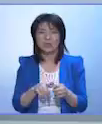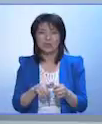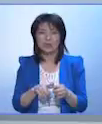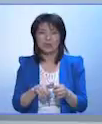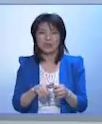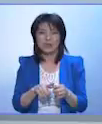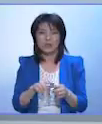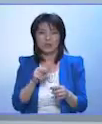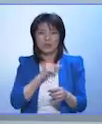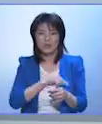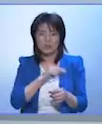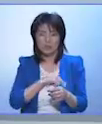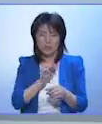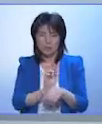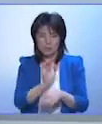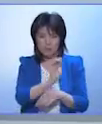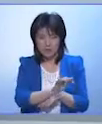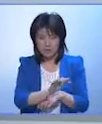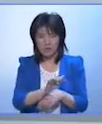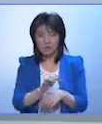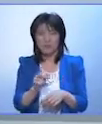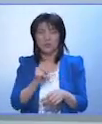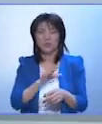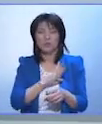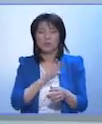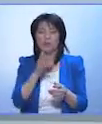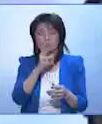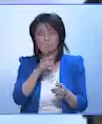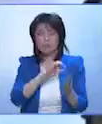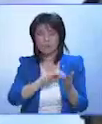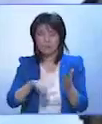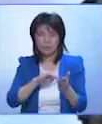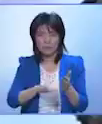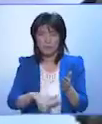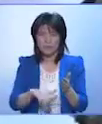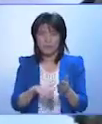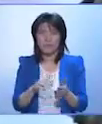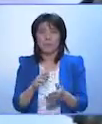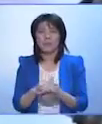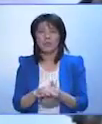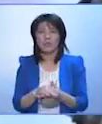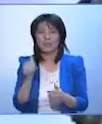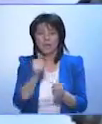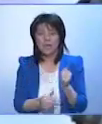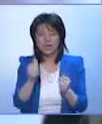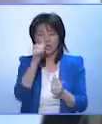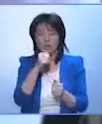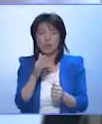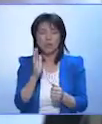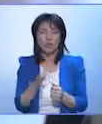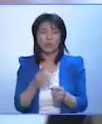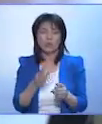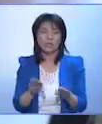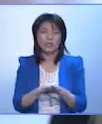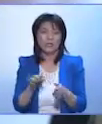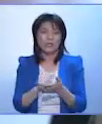борышкерлердің жұмыс орындарына жіберілді. Жұмыс орнынан жалақысынан ұсталынып отыр. Жыл бойы 166 құжат қарастырылды. Нақты 95 қылмыстық